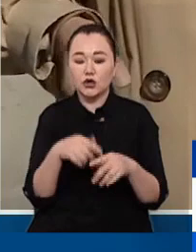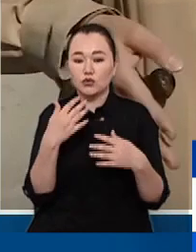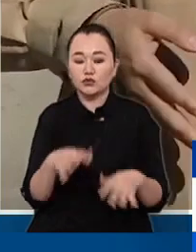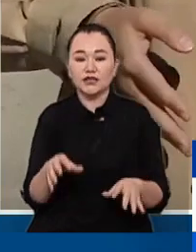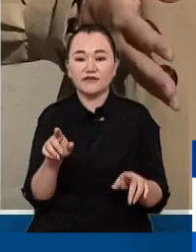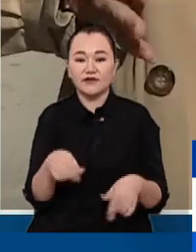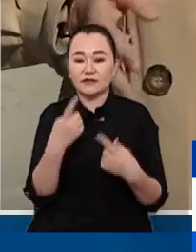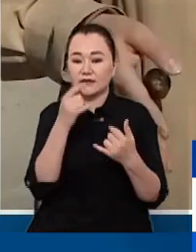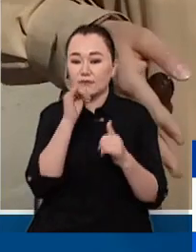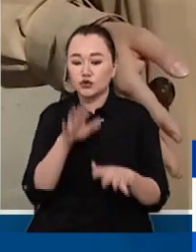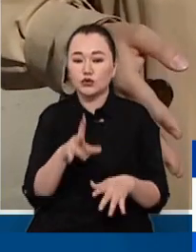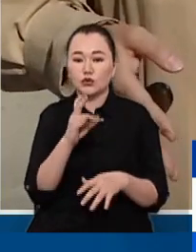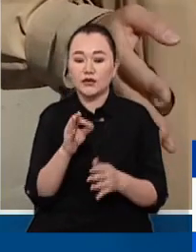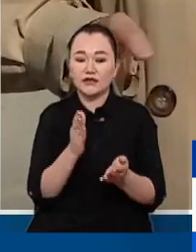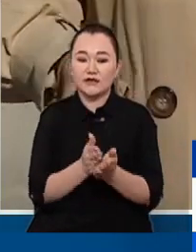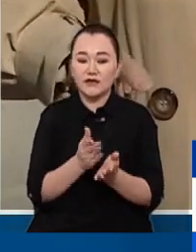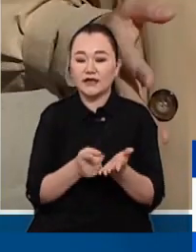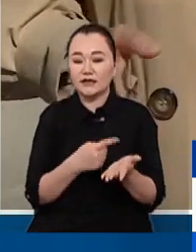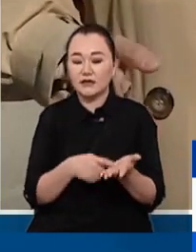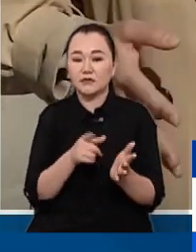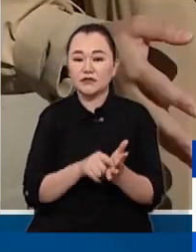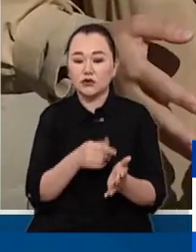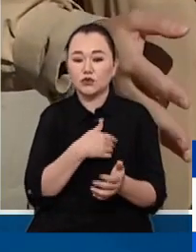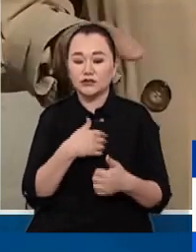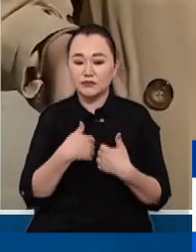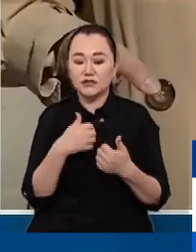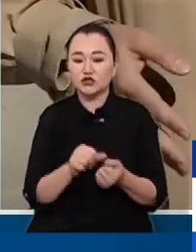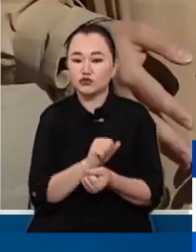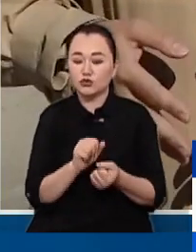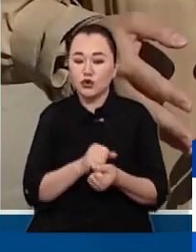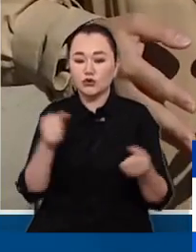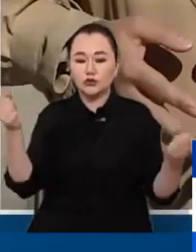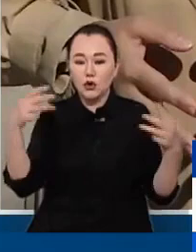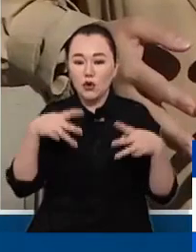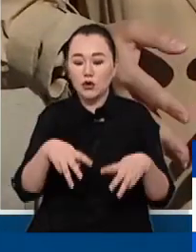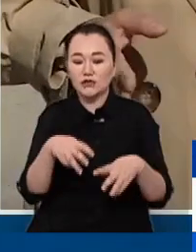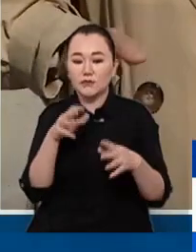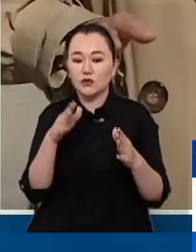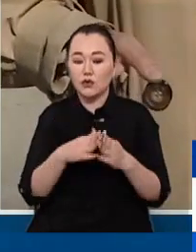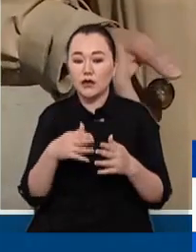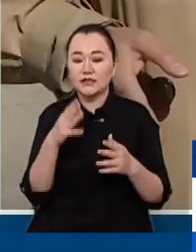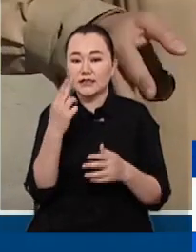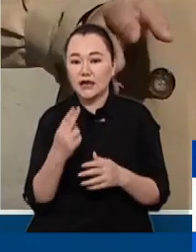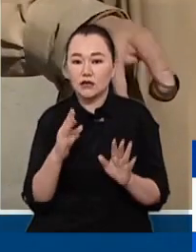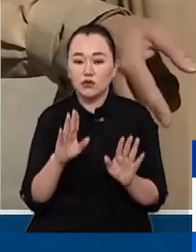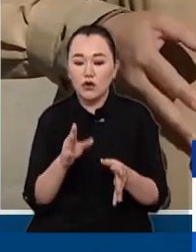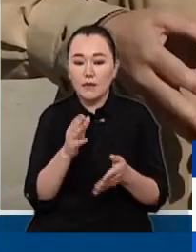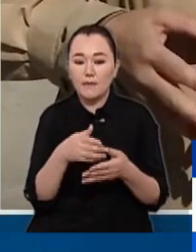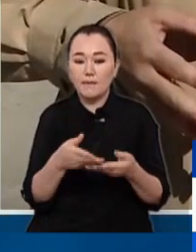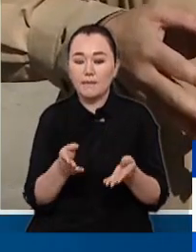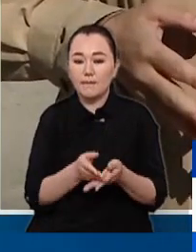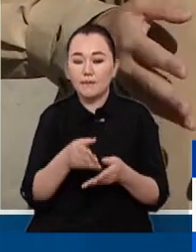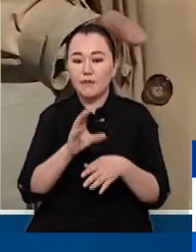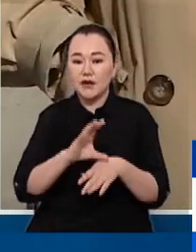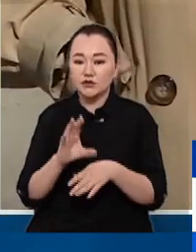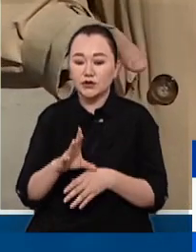не восстановить, но вот диваны и книги пенсионерка пытается высушить под солнцем. В доме уцелела только посуда. Несмотря на